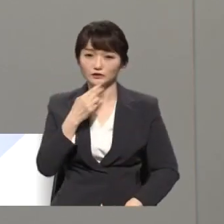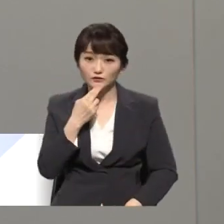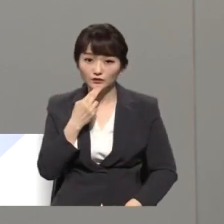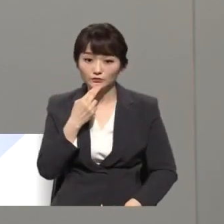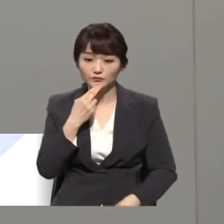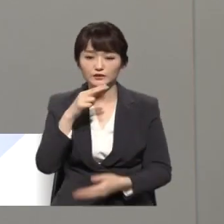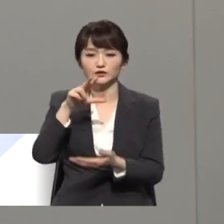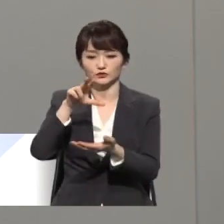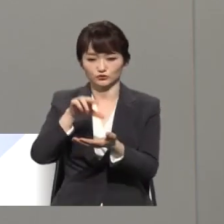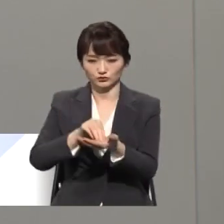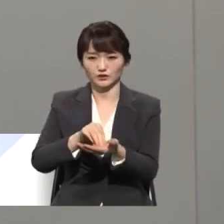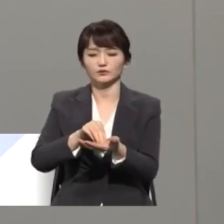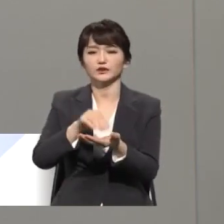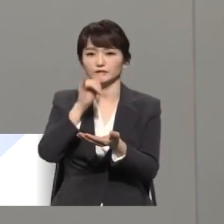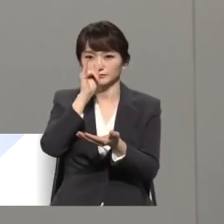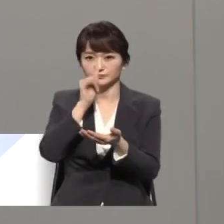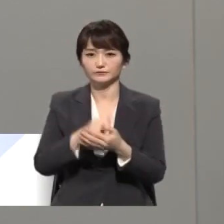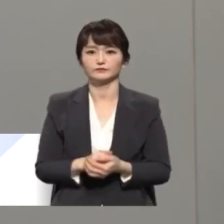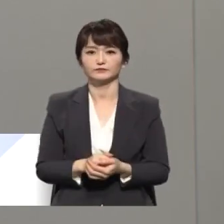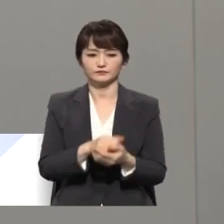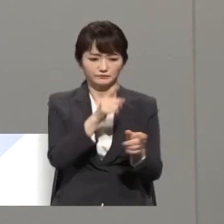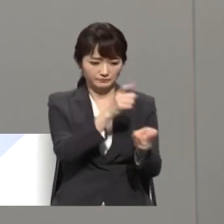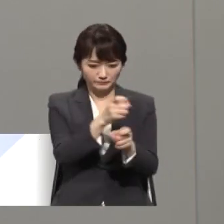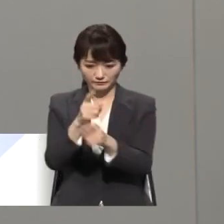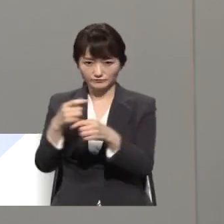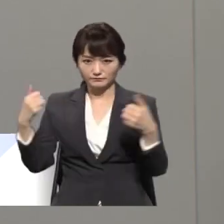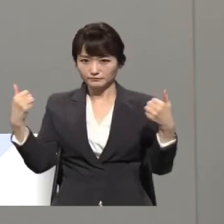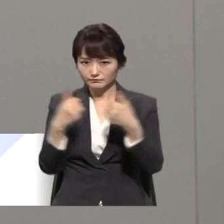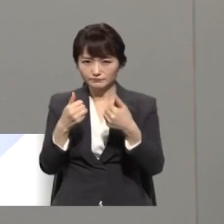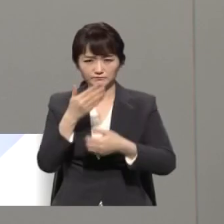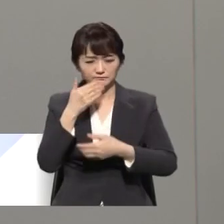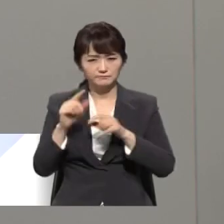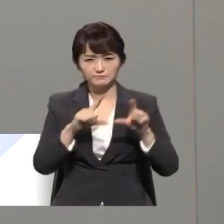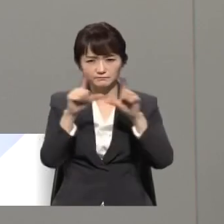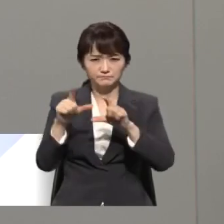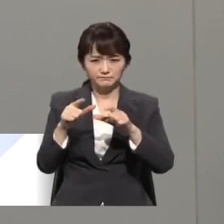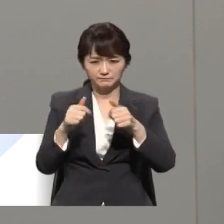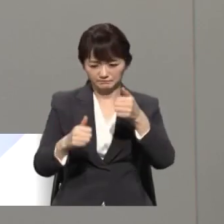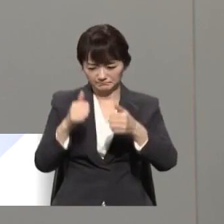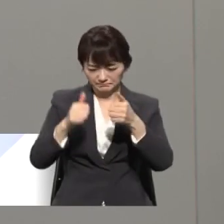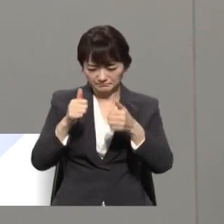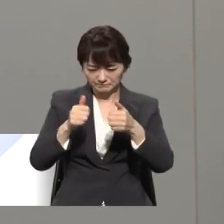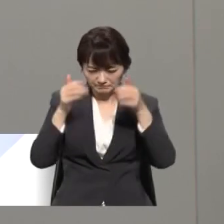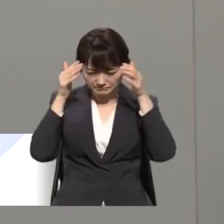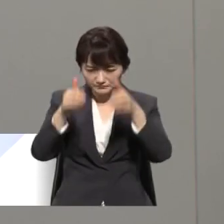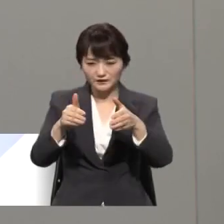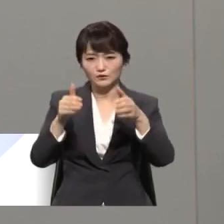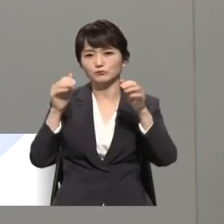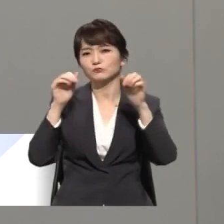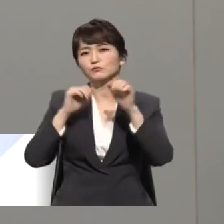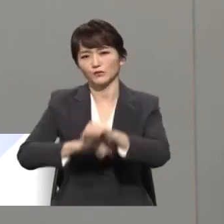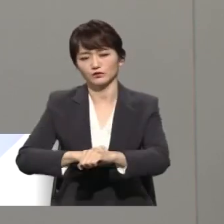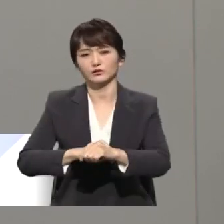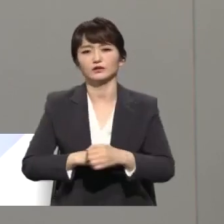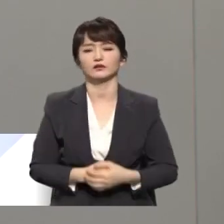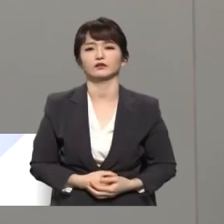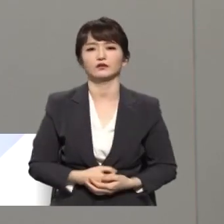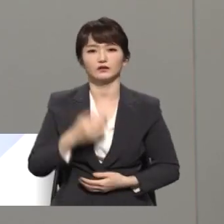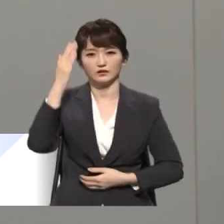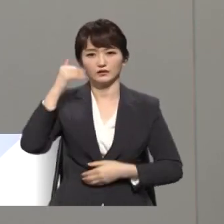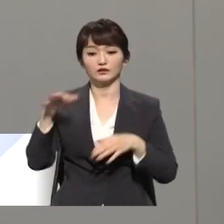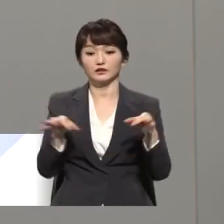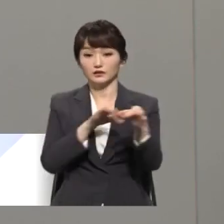있습니다 적대적 대결과 생존 경쟁의 몰두한 다면 공유할 수 밖에 없습니다 우리의 경제 규모